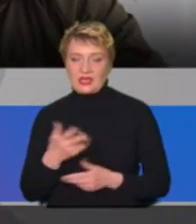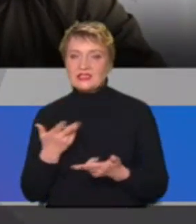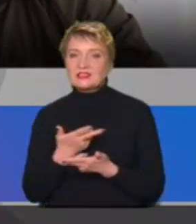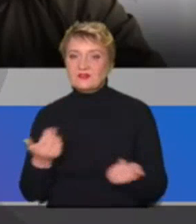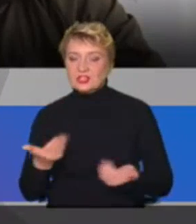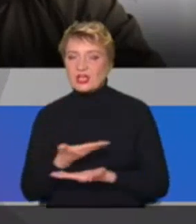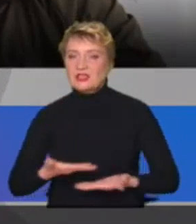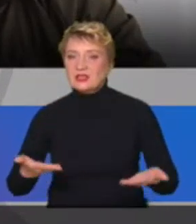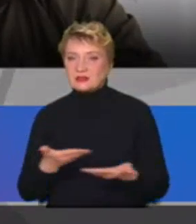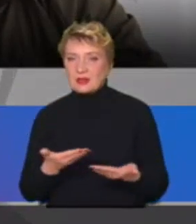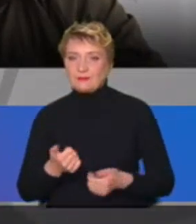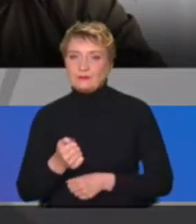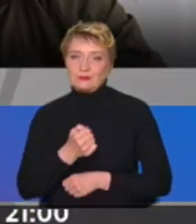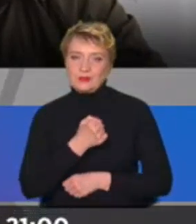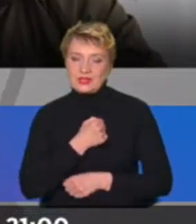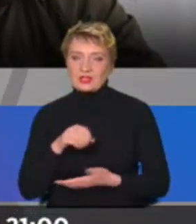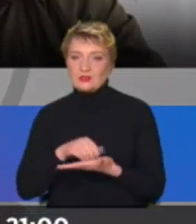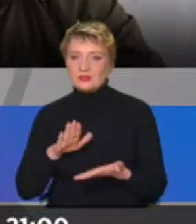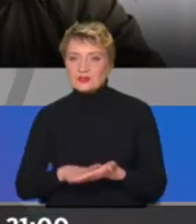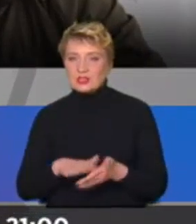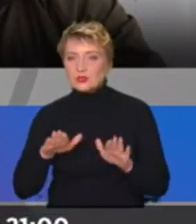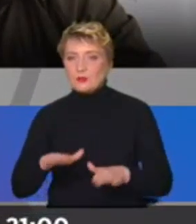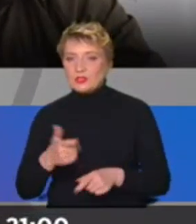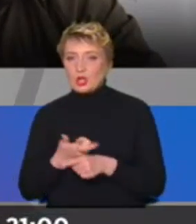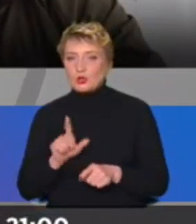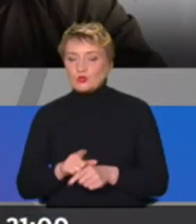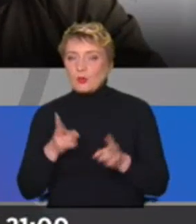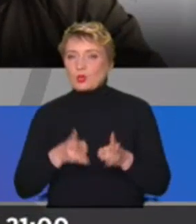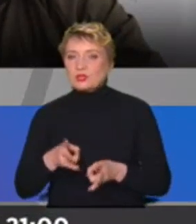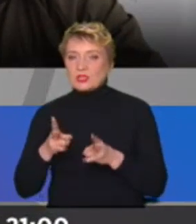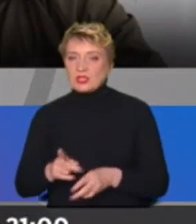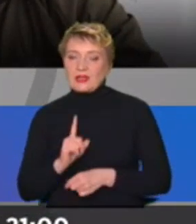нам прикро це констатувати, що місто дуже постраждало, але